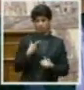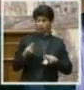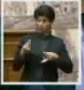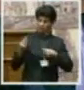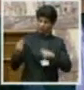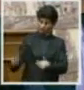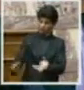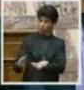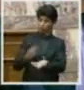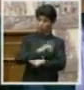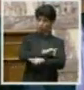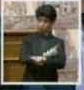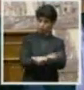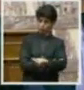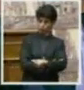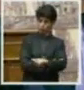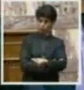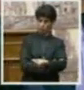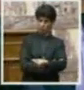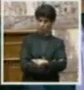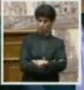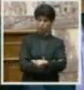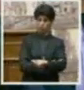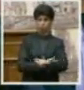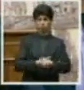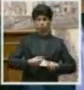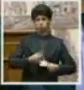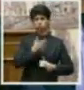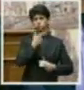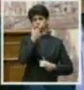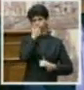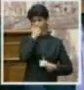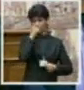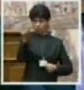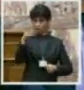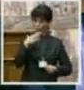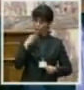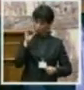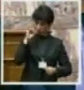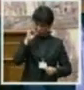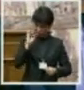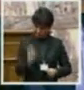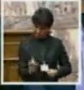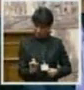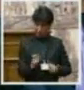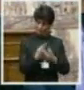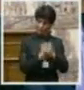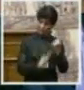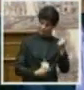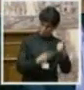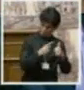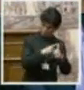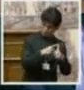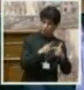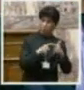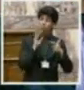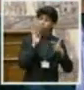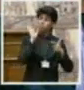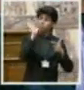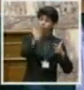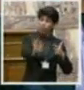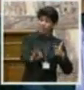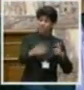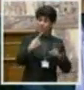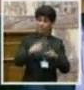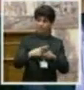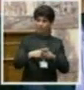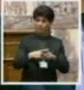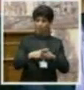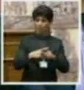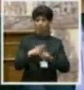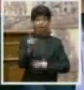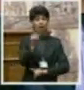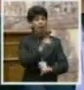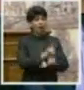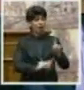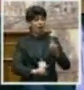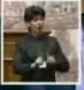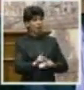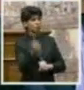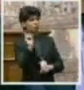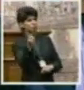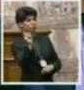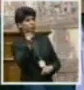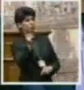εξουσία, διότι ήξερε και έχει τεράστια ευθύνη και για τα ελλείμματα και για το που έφτασε τη χώρα. Αλλά ποιος έκανε αντιπολίτευση στον